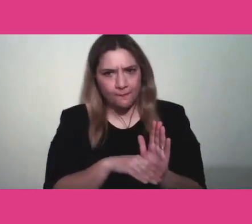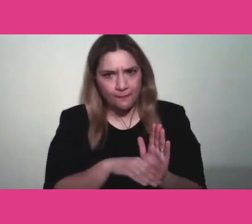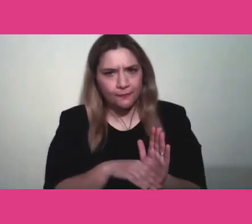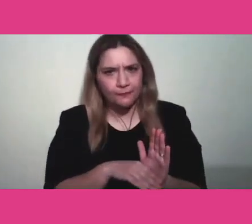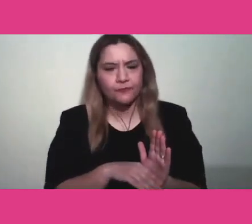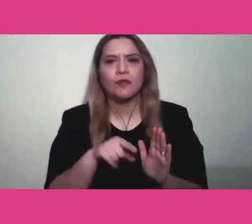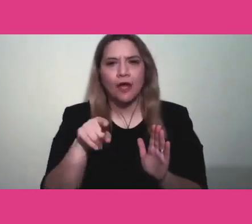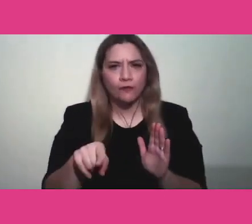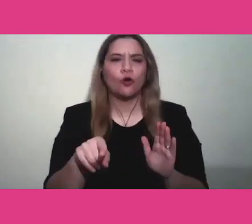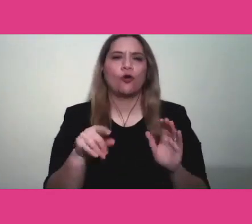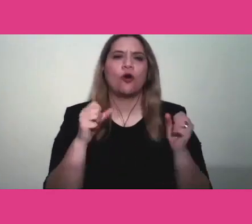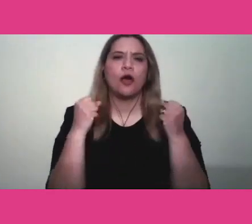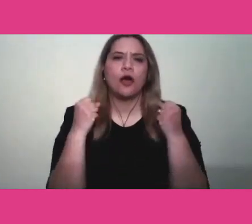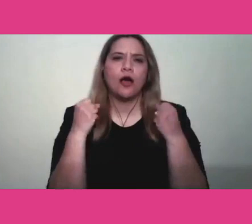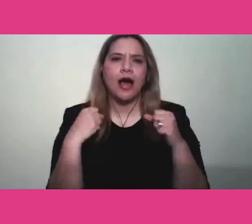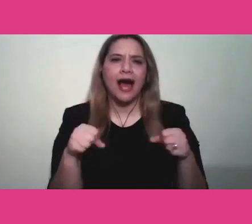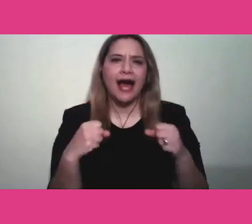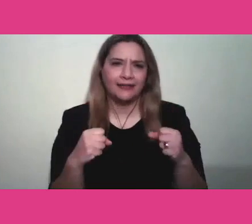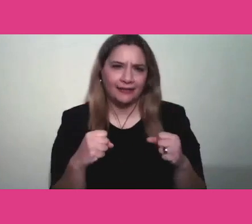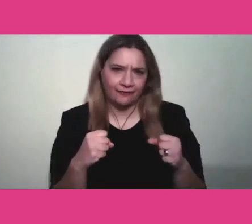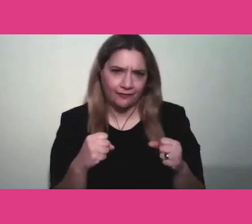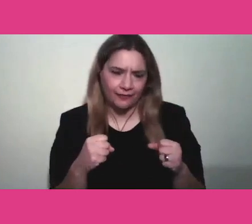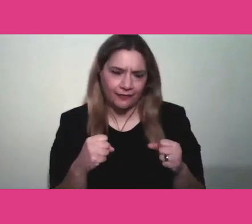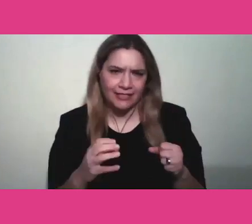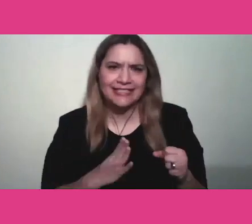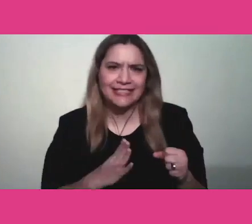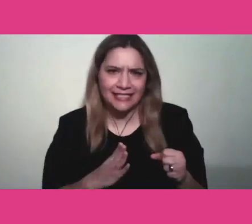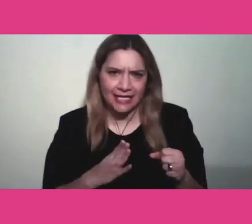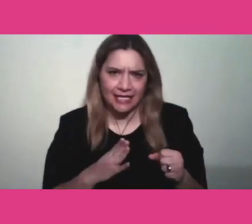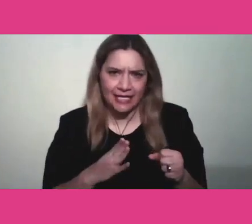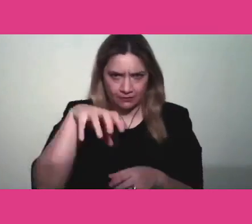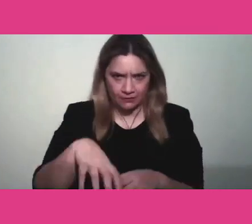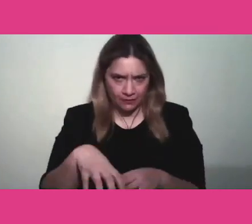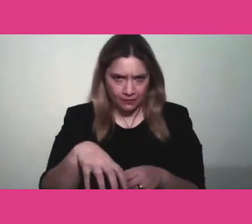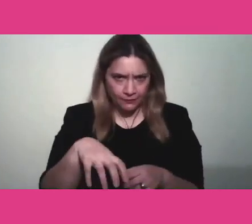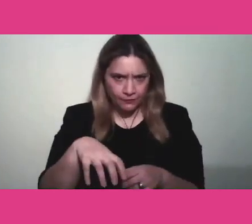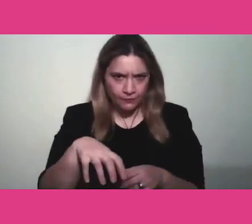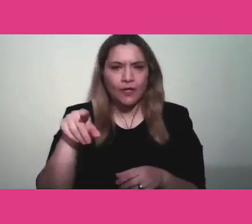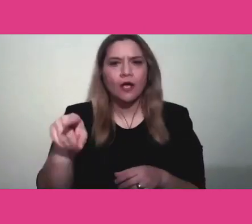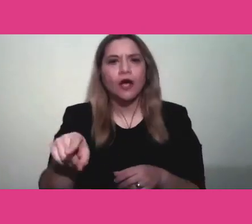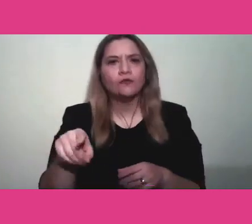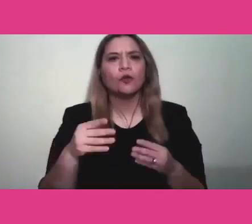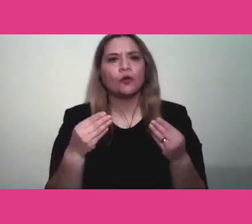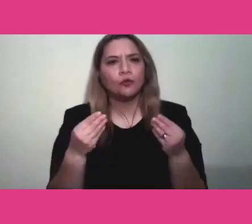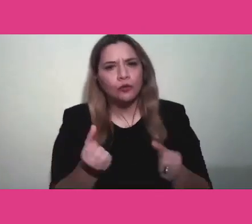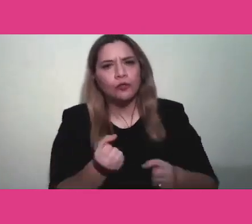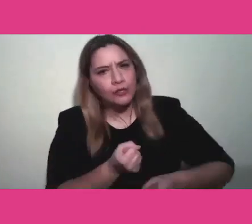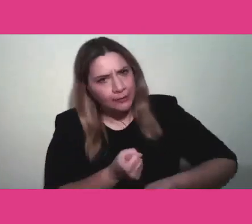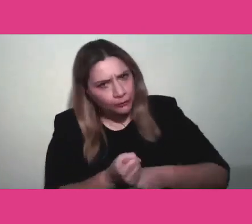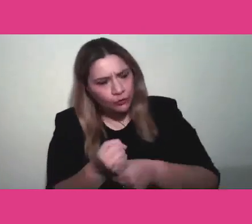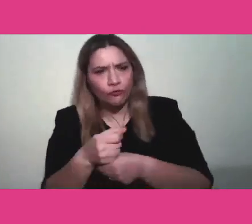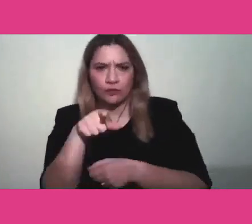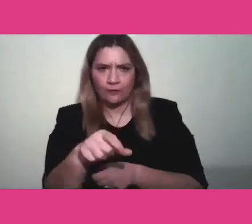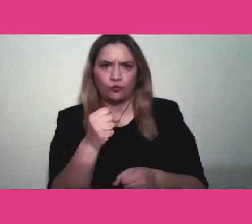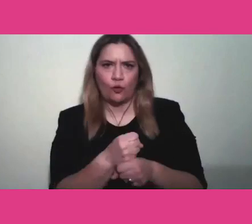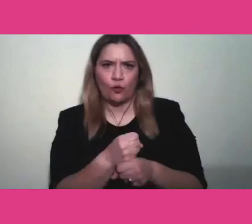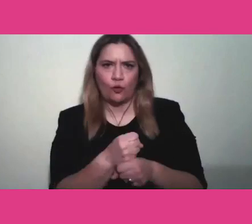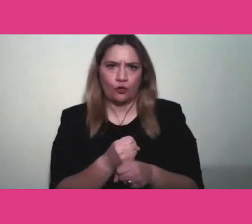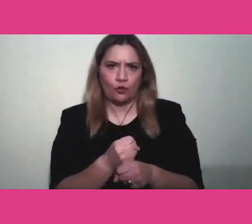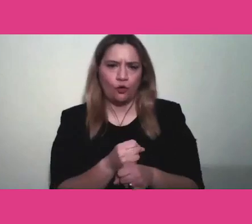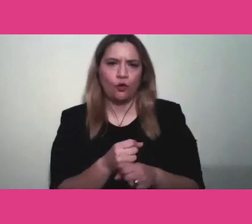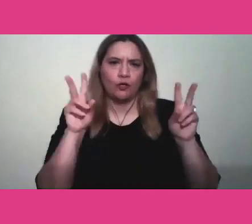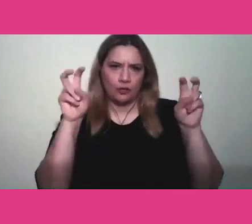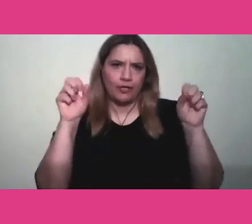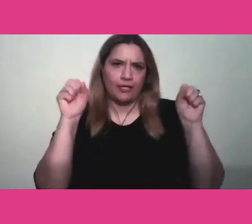Fund, μέσα από το οποίο έχει χρηματοδοτηθεί κιόλας το έργο Legends